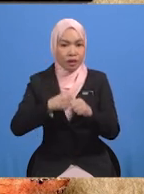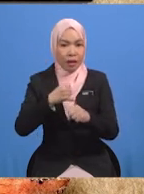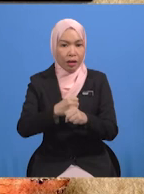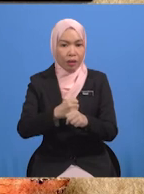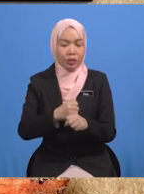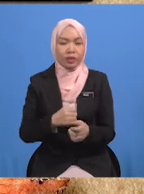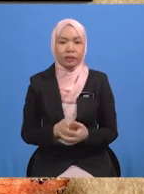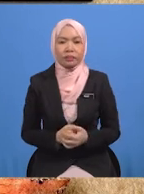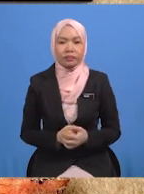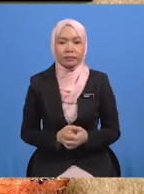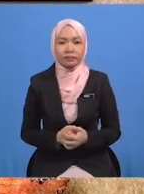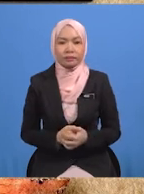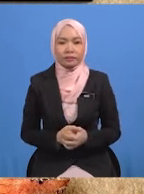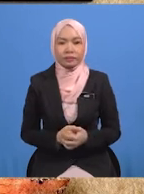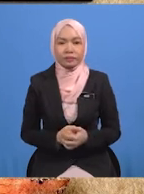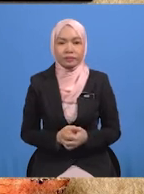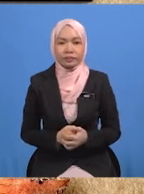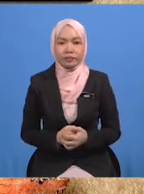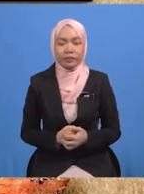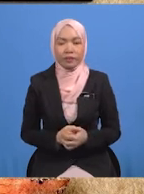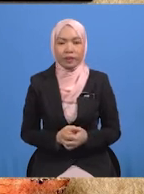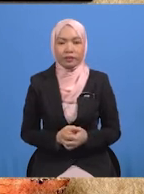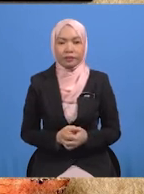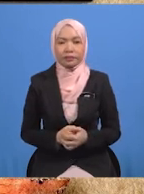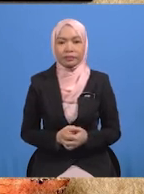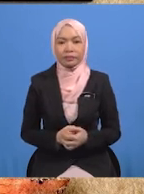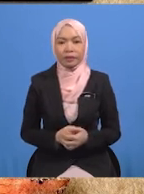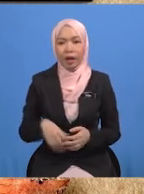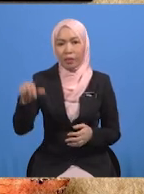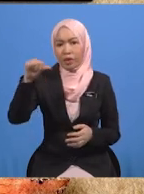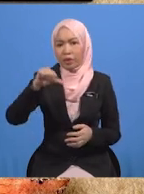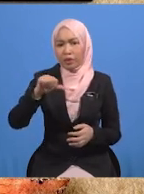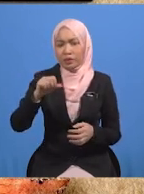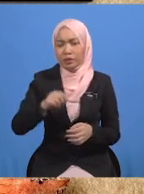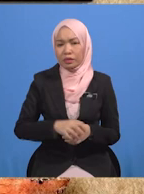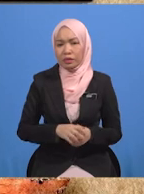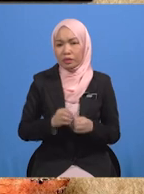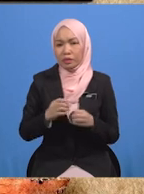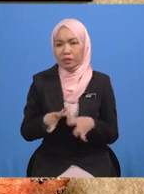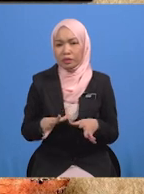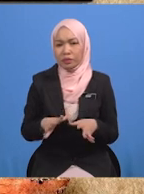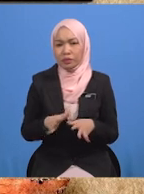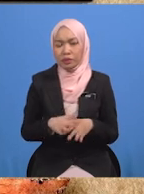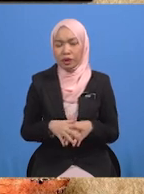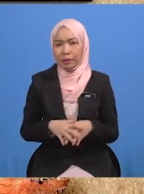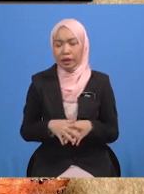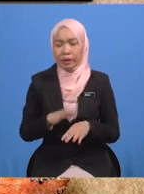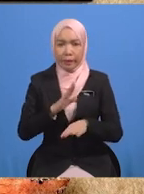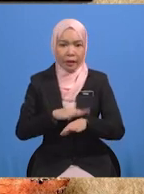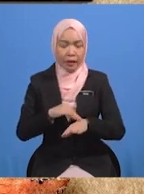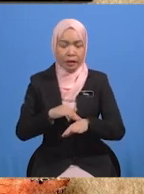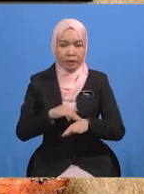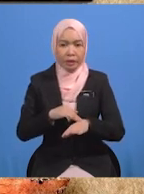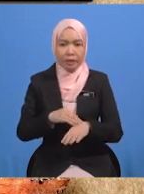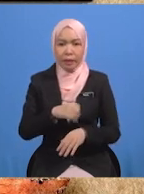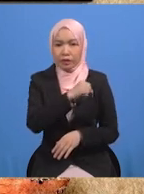Empayar kerajaan Turki Uthmaniyah ini mulai merosot selepas zaman Sultan Sulaiman Agung.